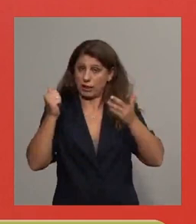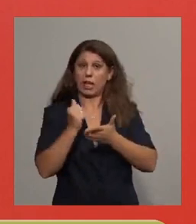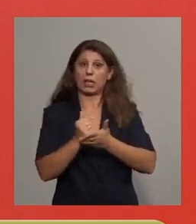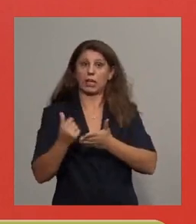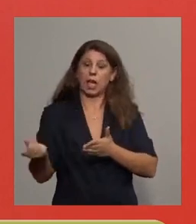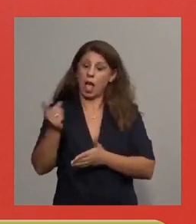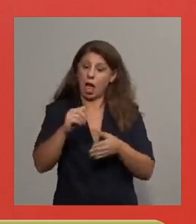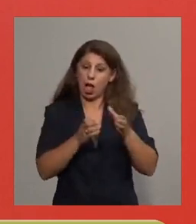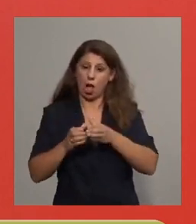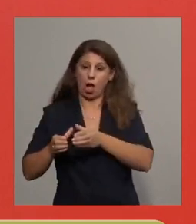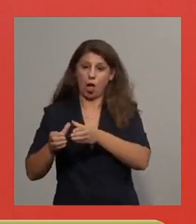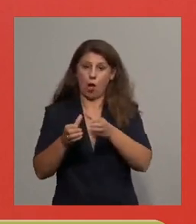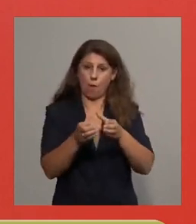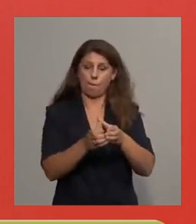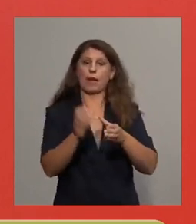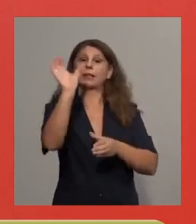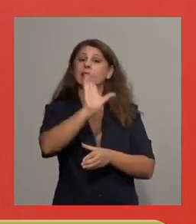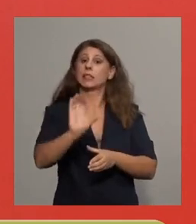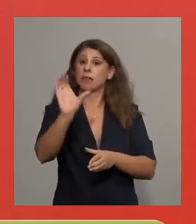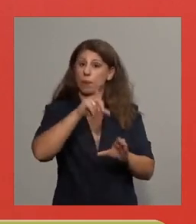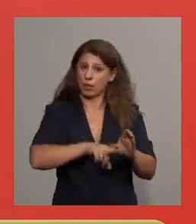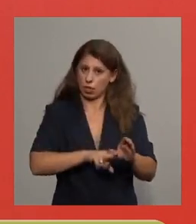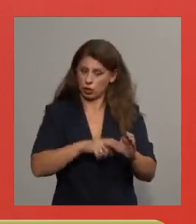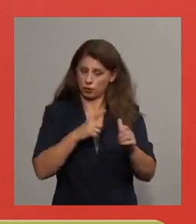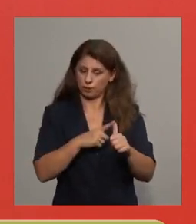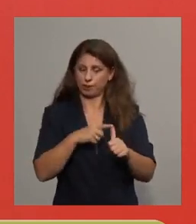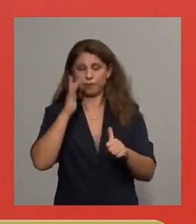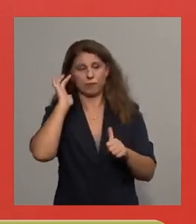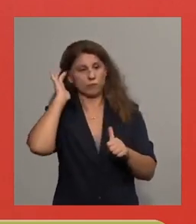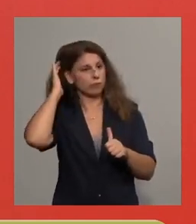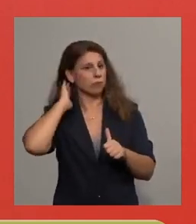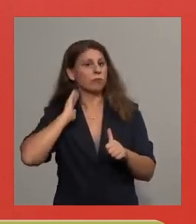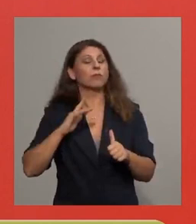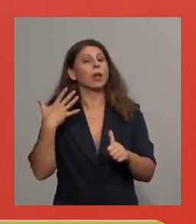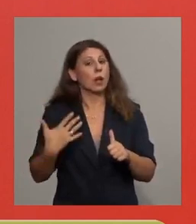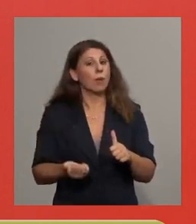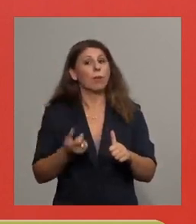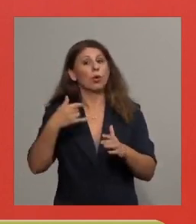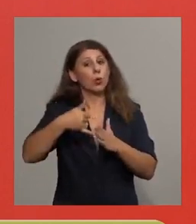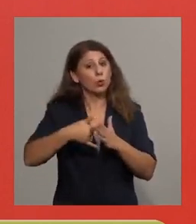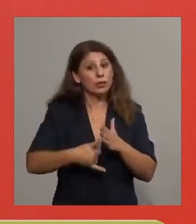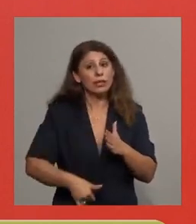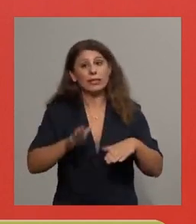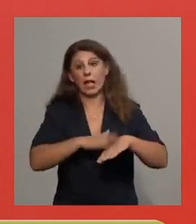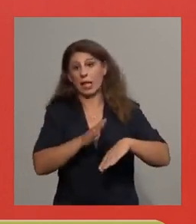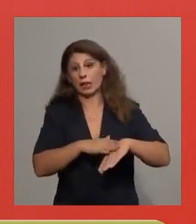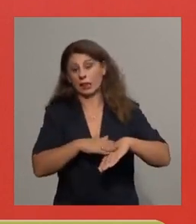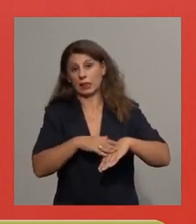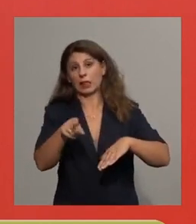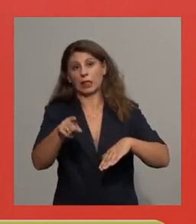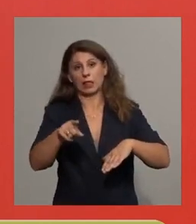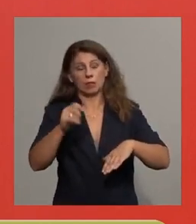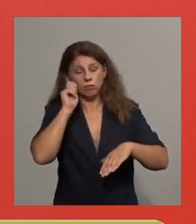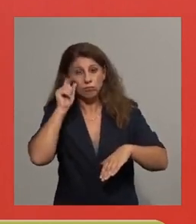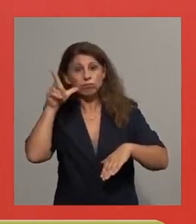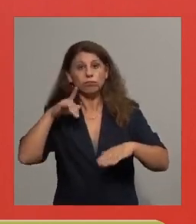των άλλων κομμάτων και της Ευρωπαϊκής Ένωσης, που είναι και οι ουσιαστικές αιτίες της